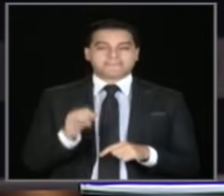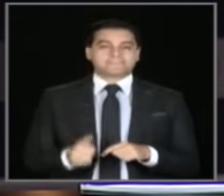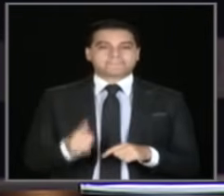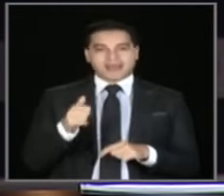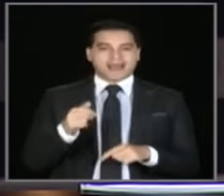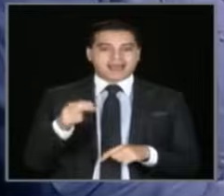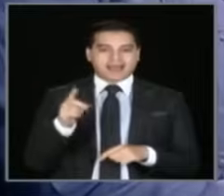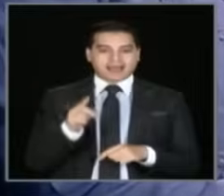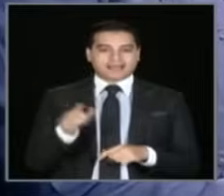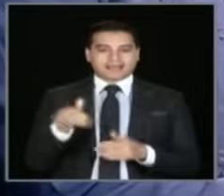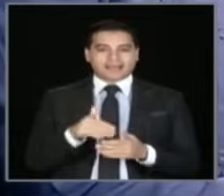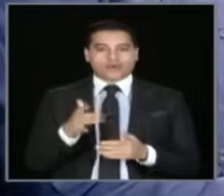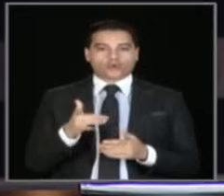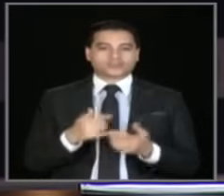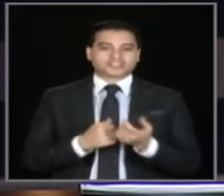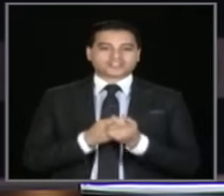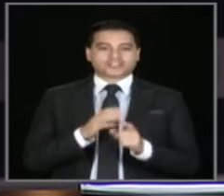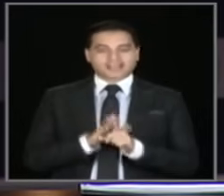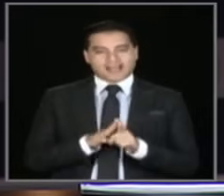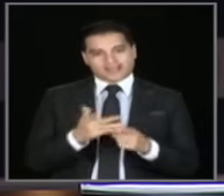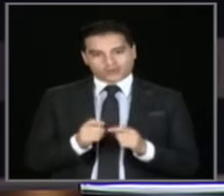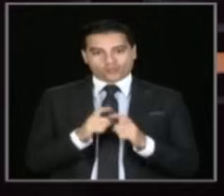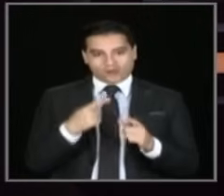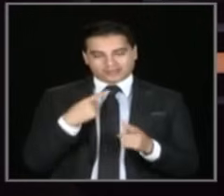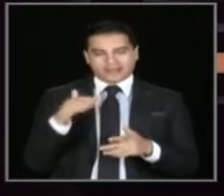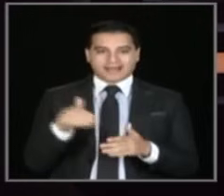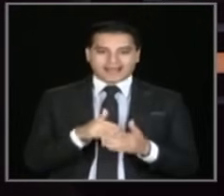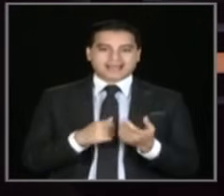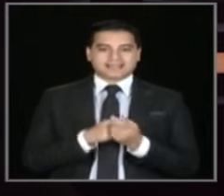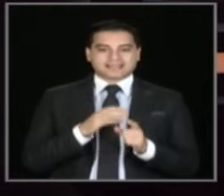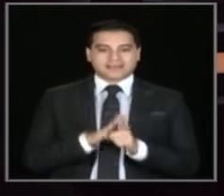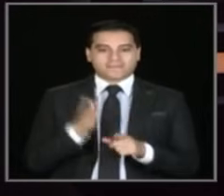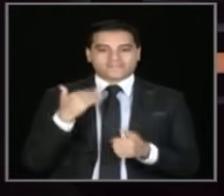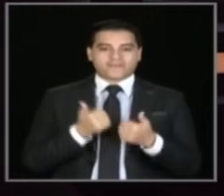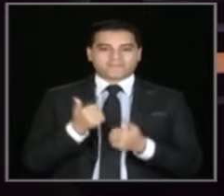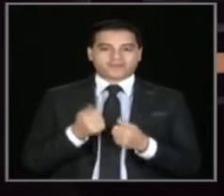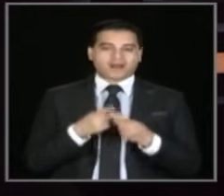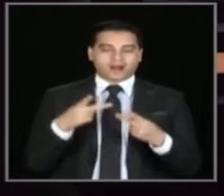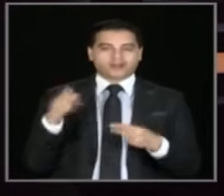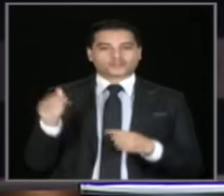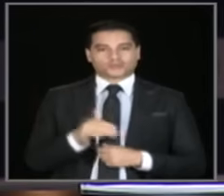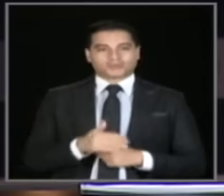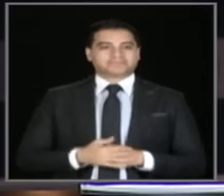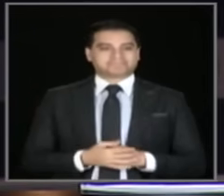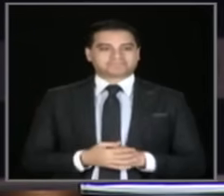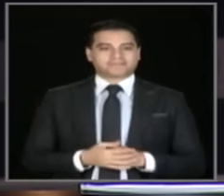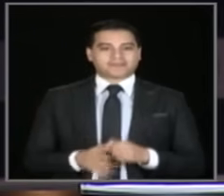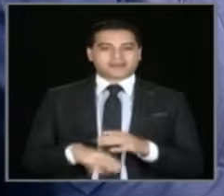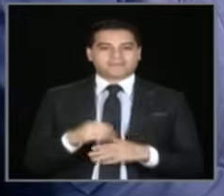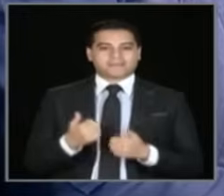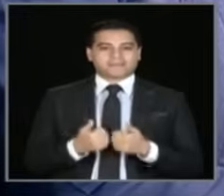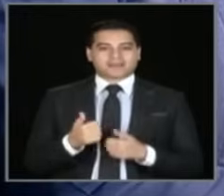جايه تشجعك كالعاده. ايوه انا ورايا حاجه. كان ورايا امتحان ولسه جاي. كان ورايا امتحان. طب عملت ايه؟